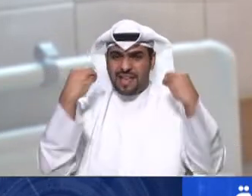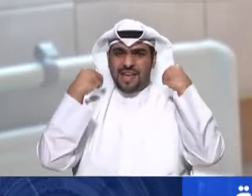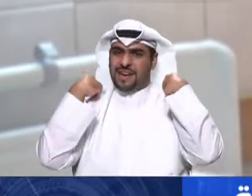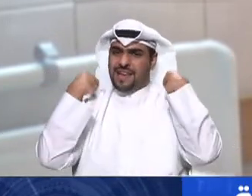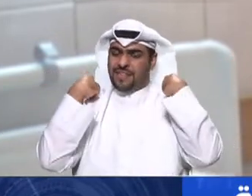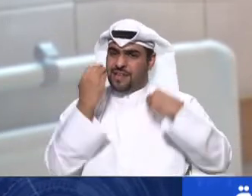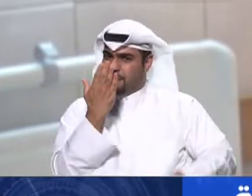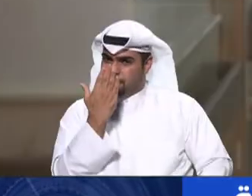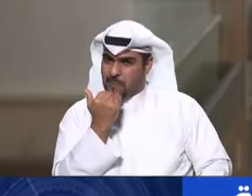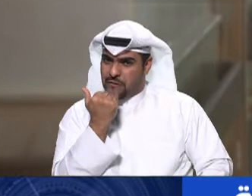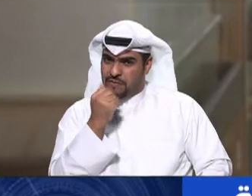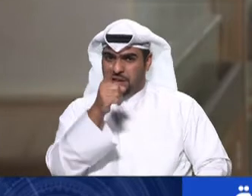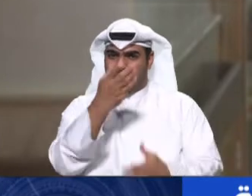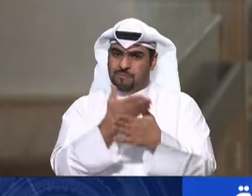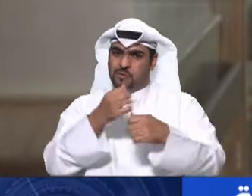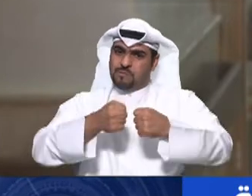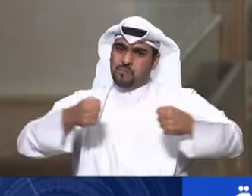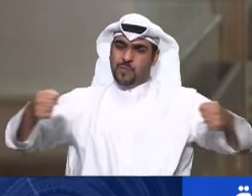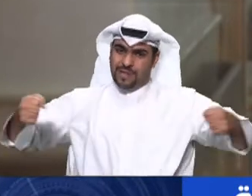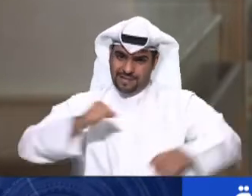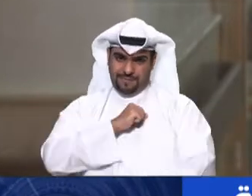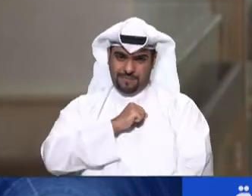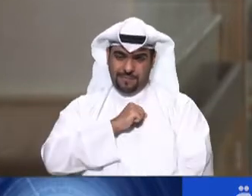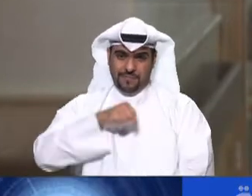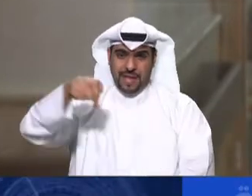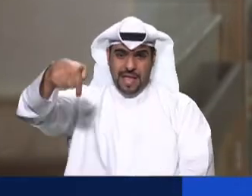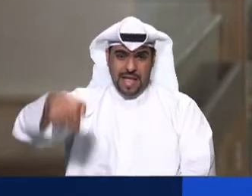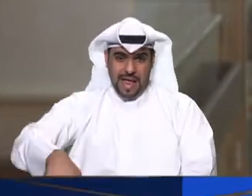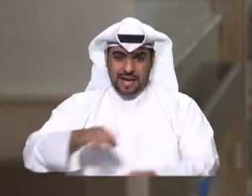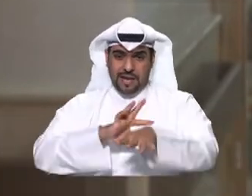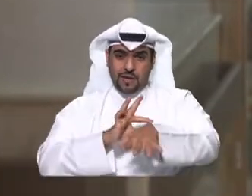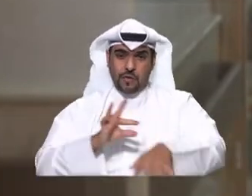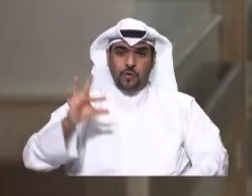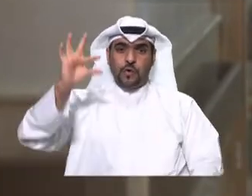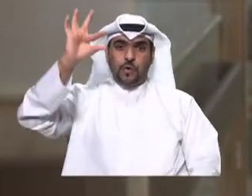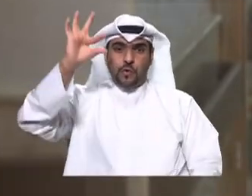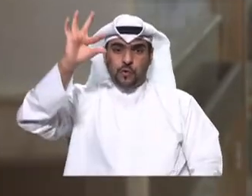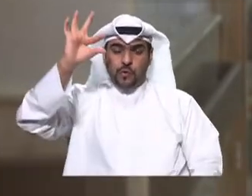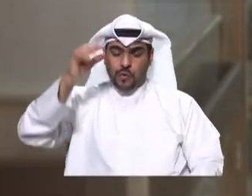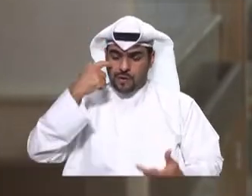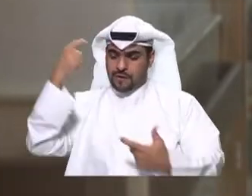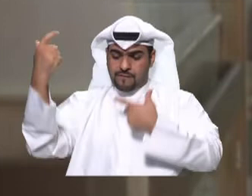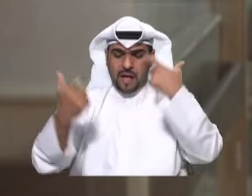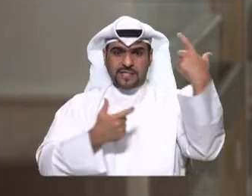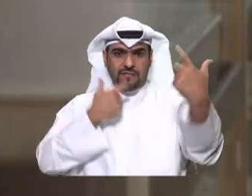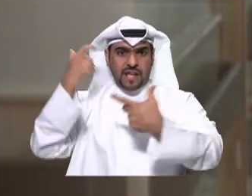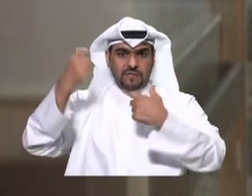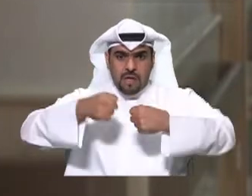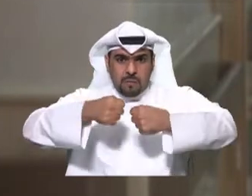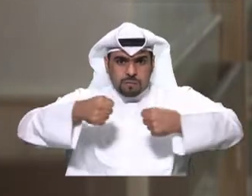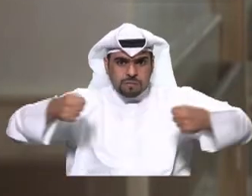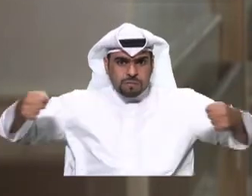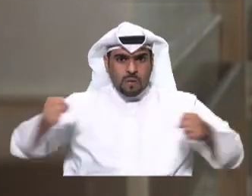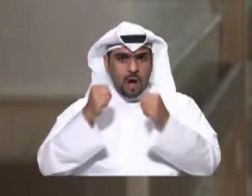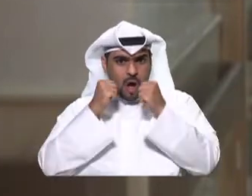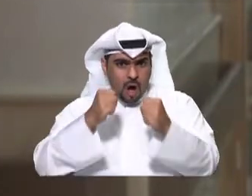قلة الرياضة. جراحات السمنة يلجأ إليها الأطباء بعد استنفاذ كافة السبل لإنقاص الوزن والحد من